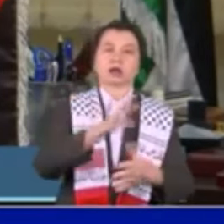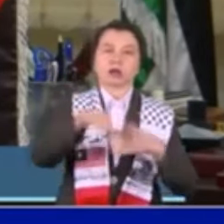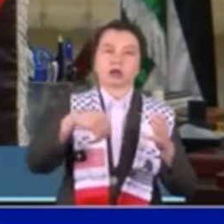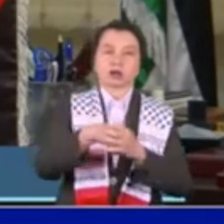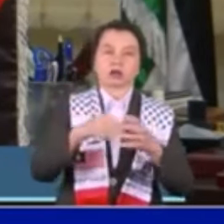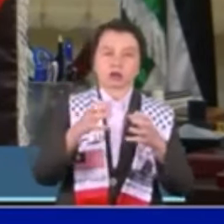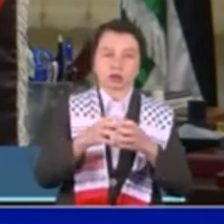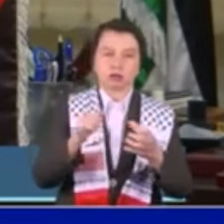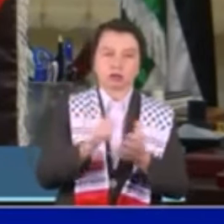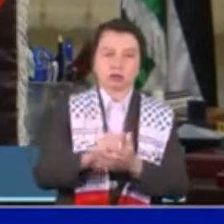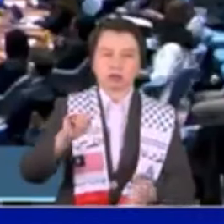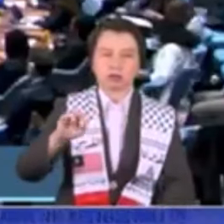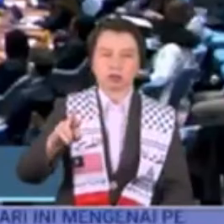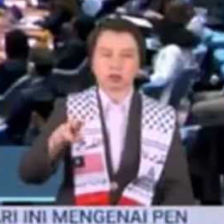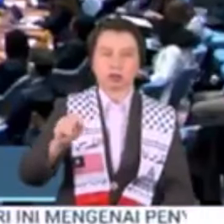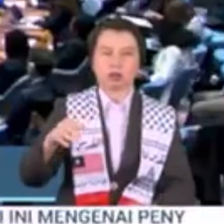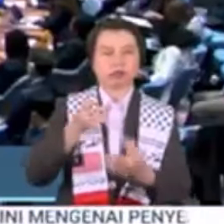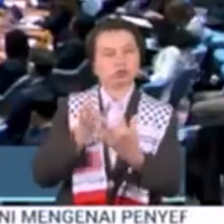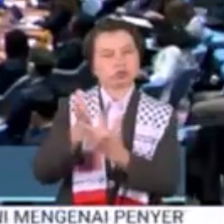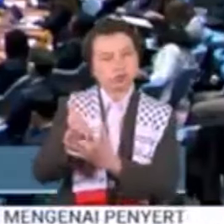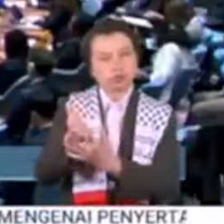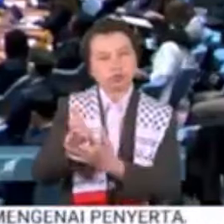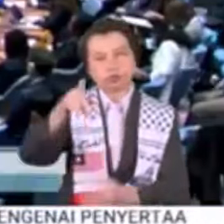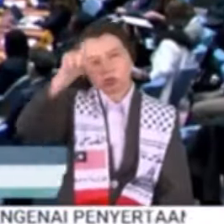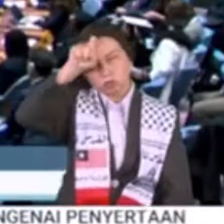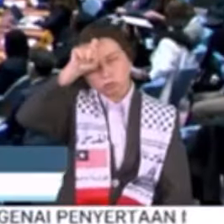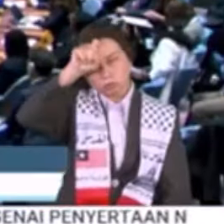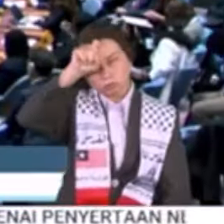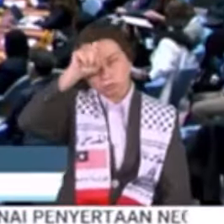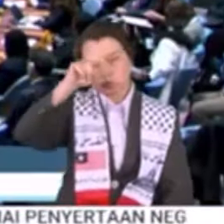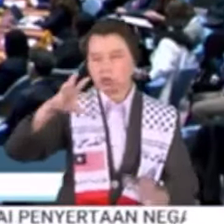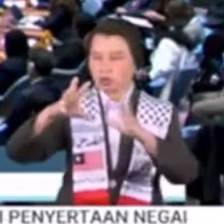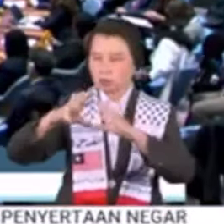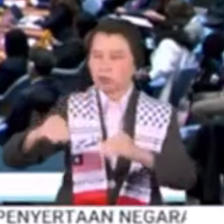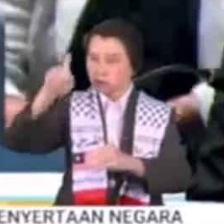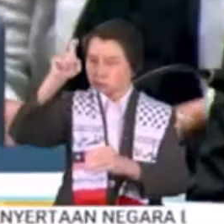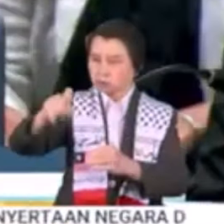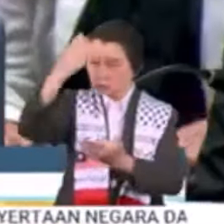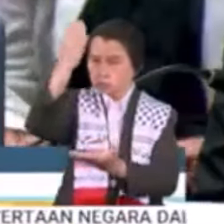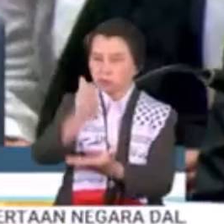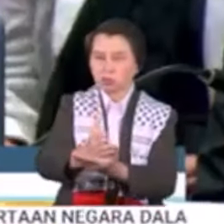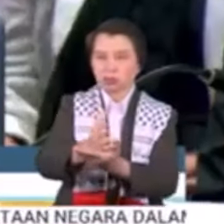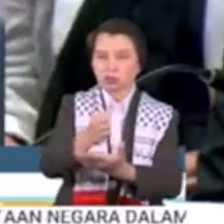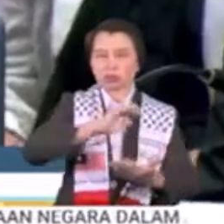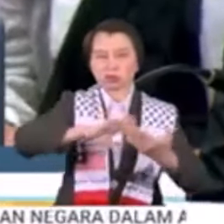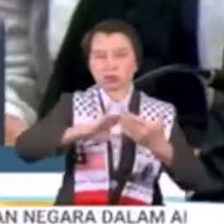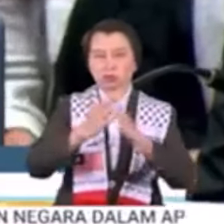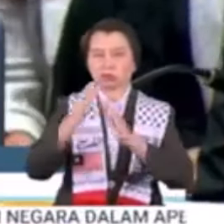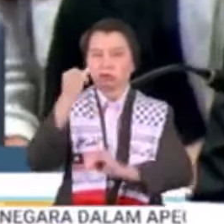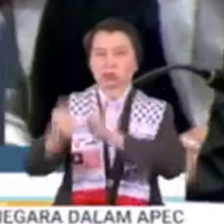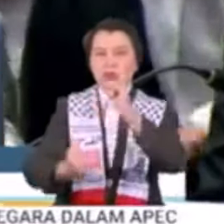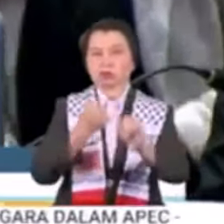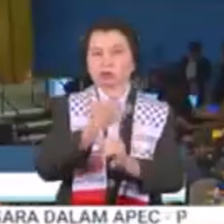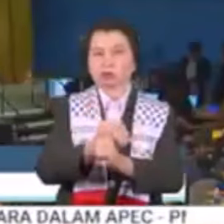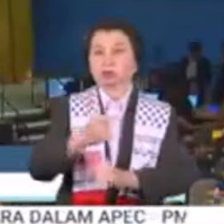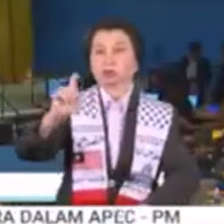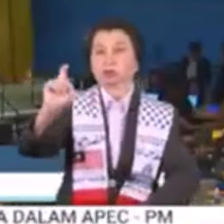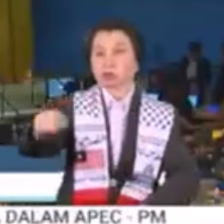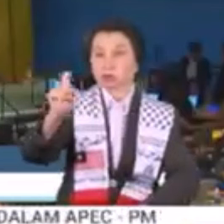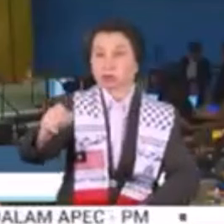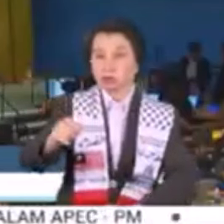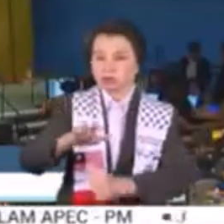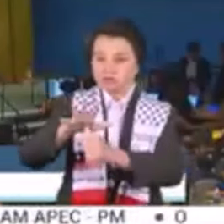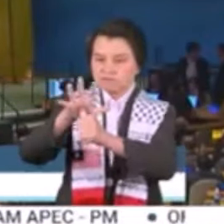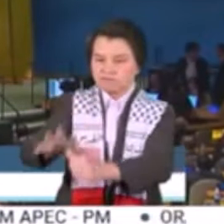in Al-Arish through Egypt. Penamat konflik perlu diusahakan dan komuniti antarabangsa harus